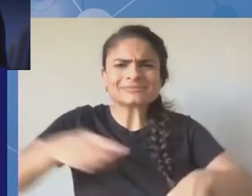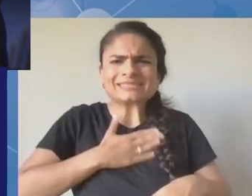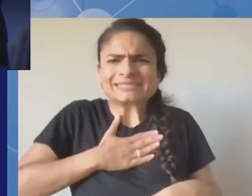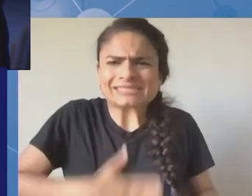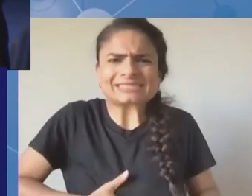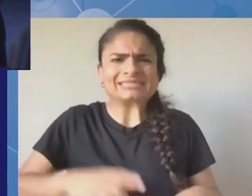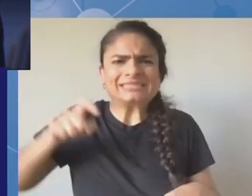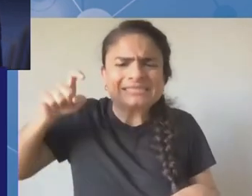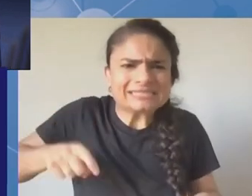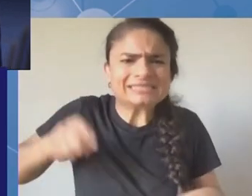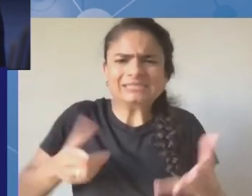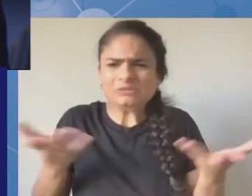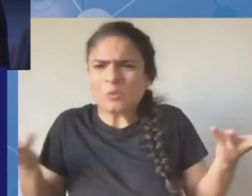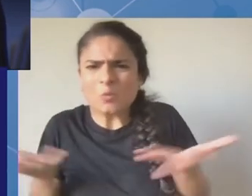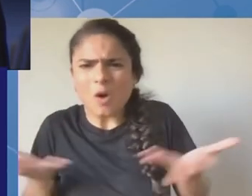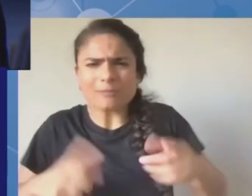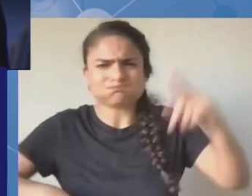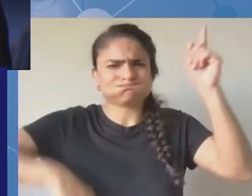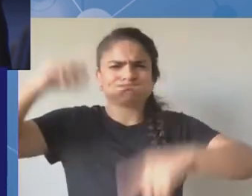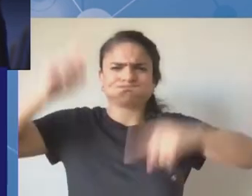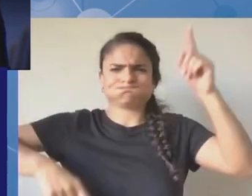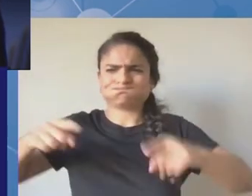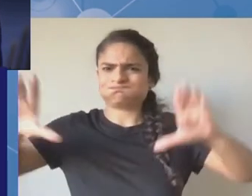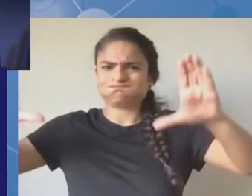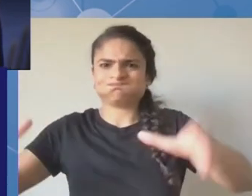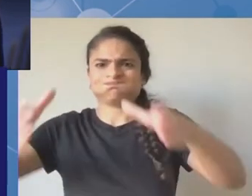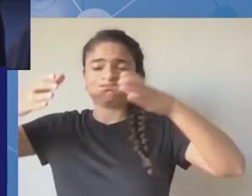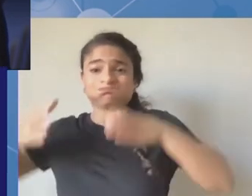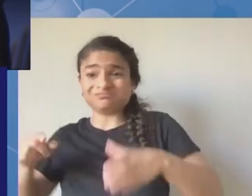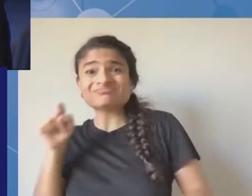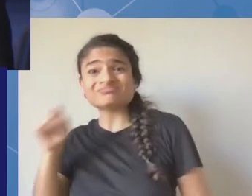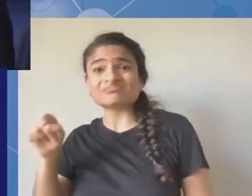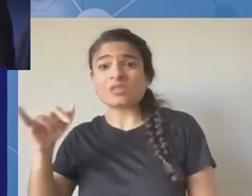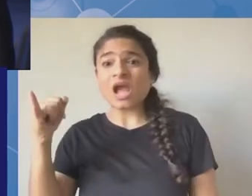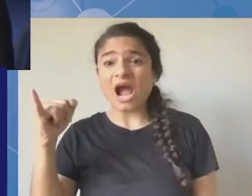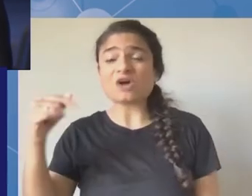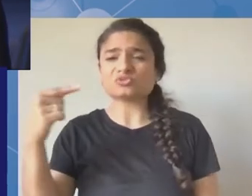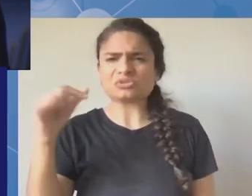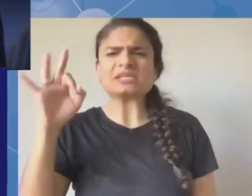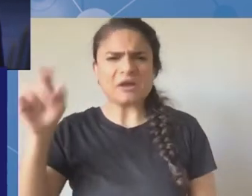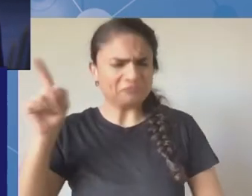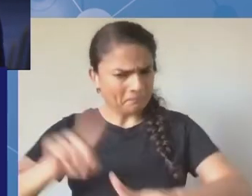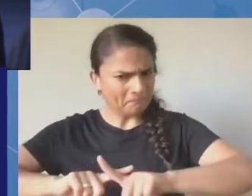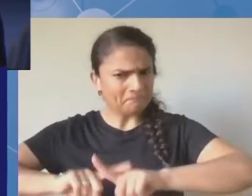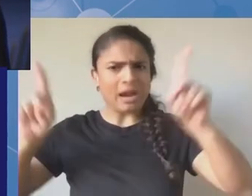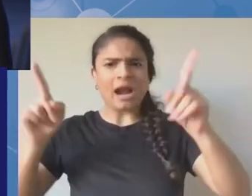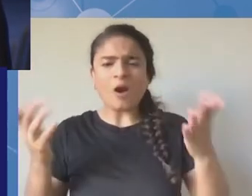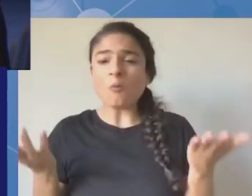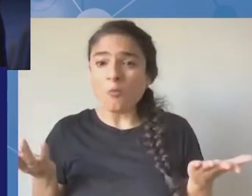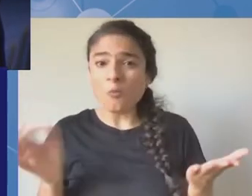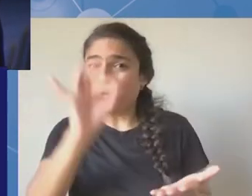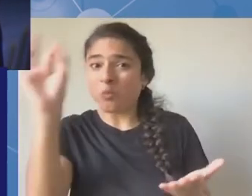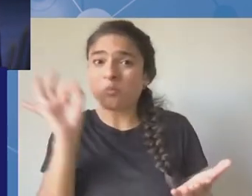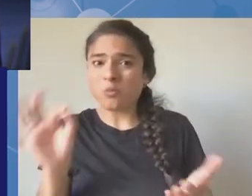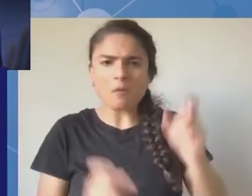عدة أماكن في العالم أن نشترك معا، أعتقد أن هذا المنتدى هو هذا